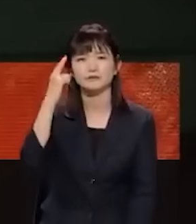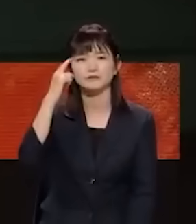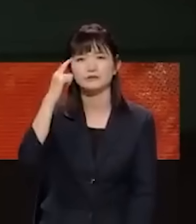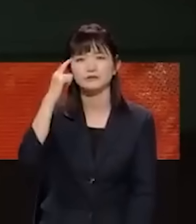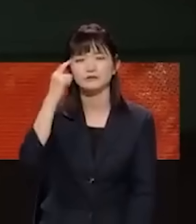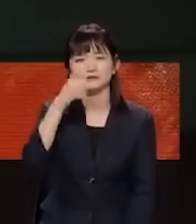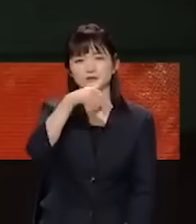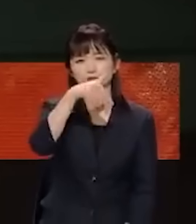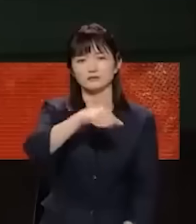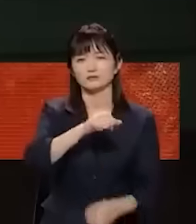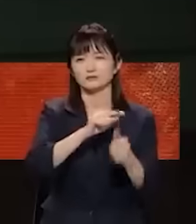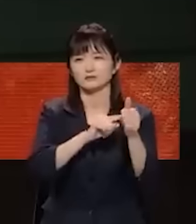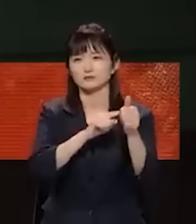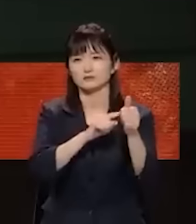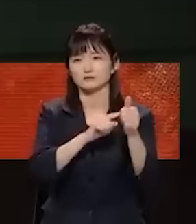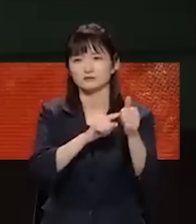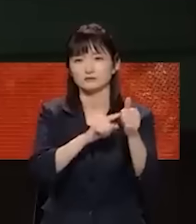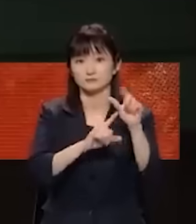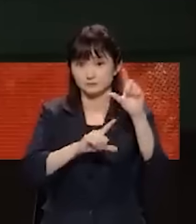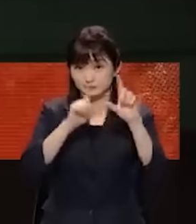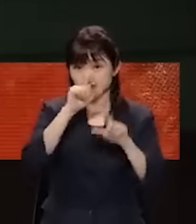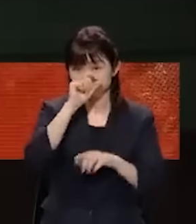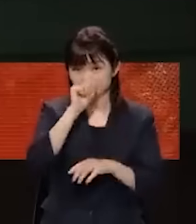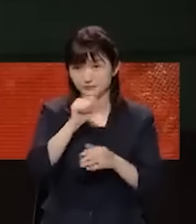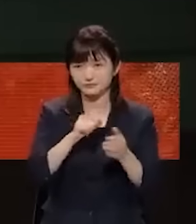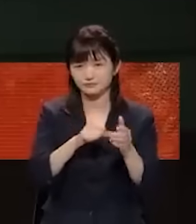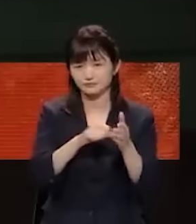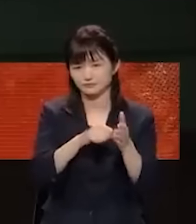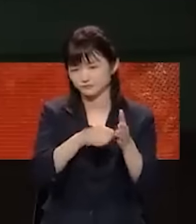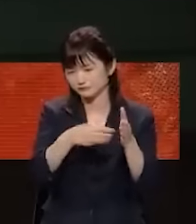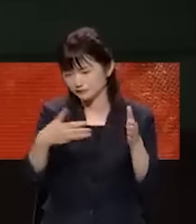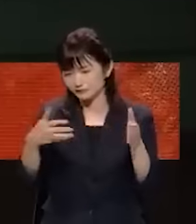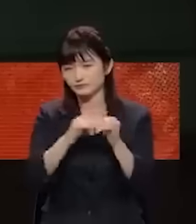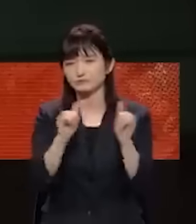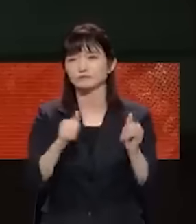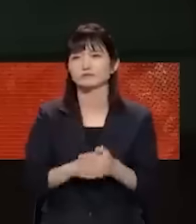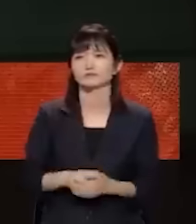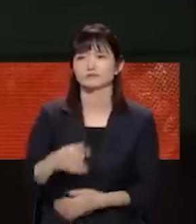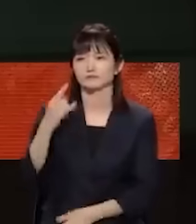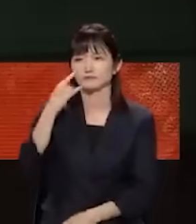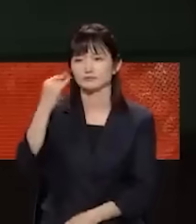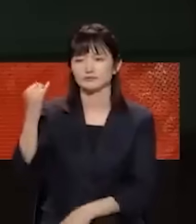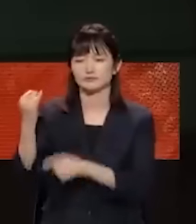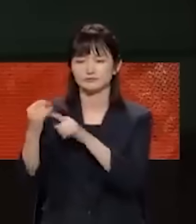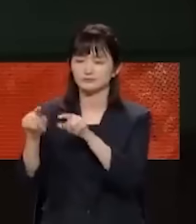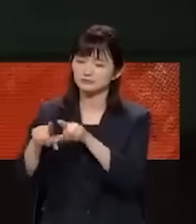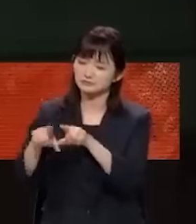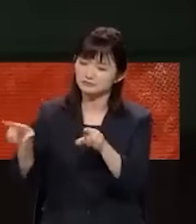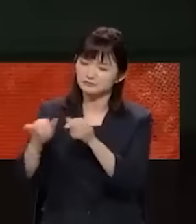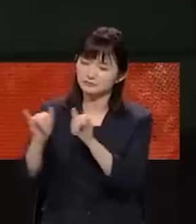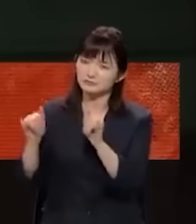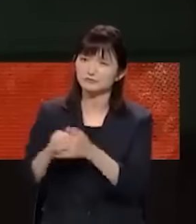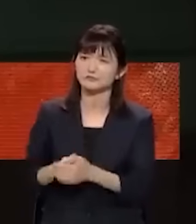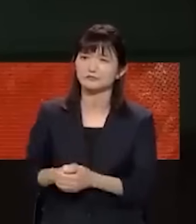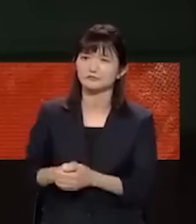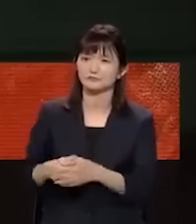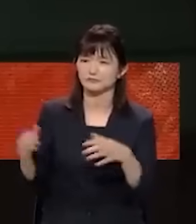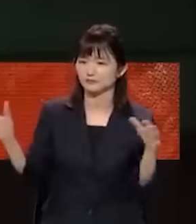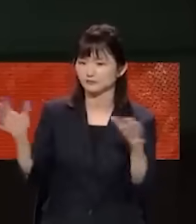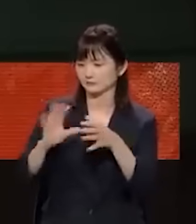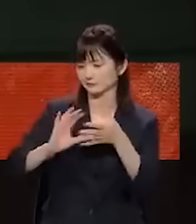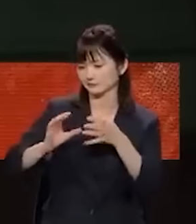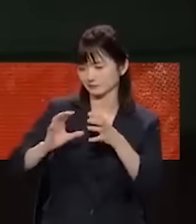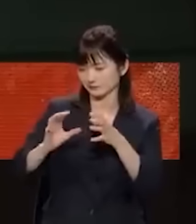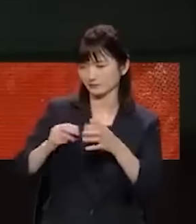주음인 작가는 또 워낙 이미지도 좋은데다가 유명인이고 또 학부모들은 그에 비해서 평범한 일반인이고 이게 공론화 됐을